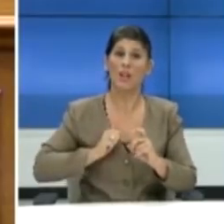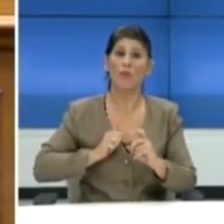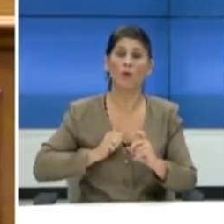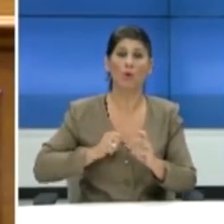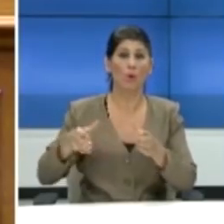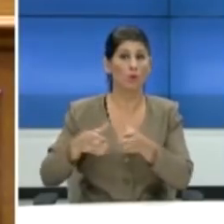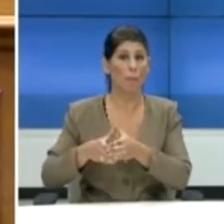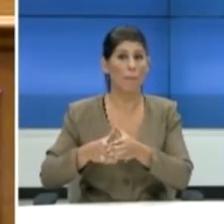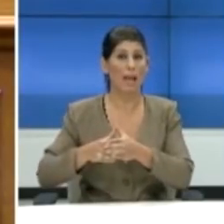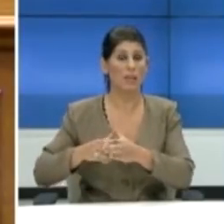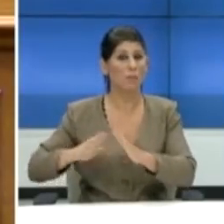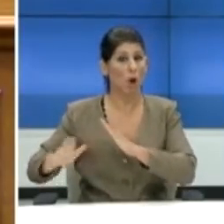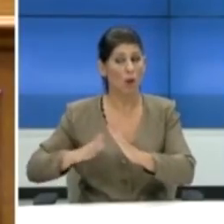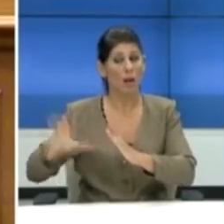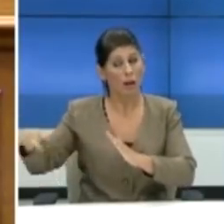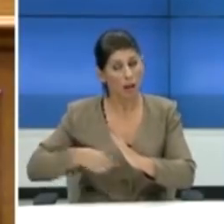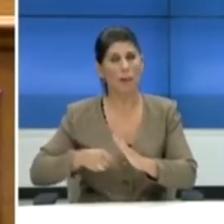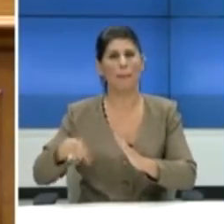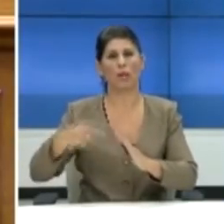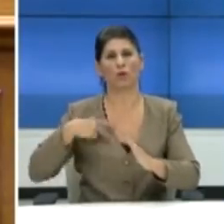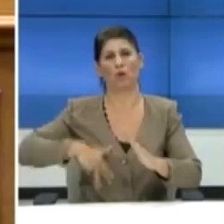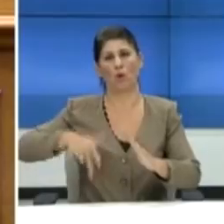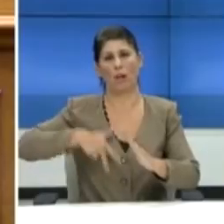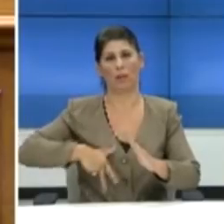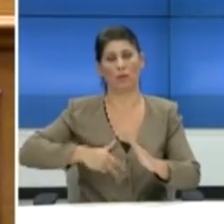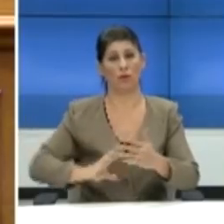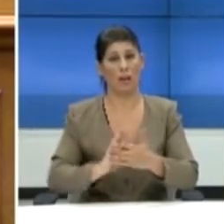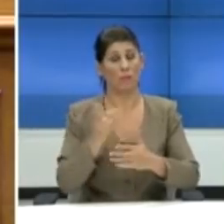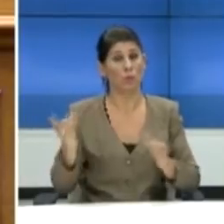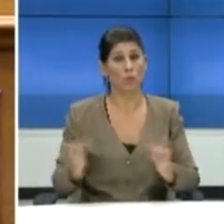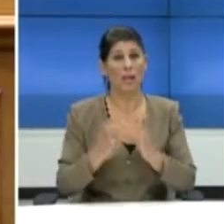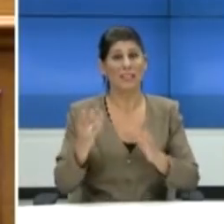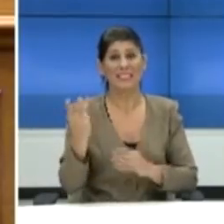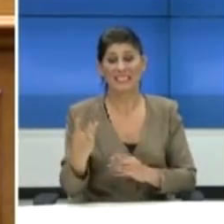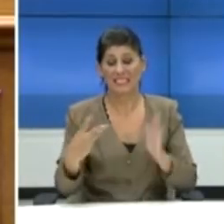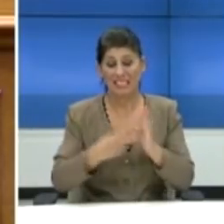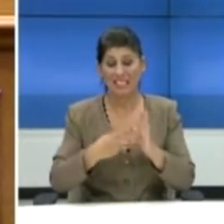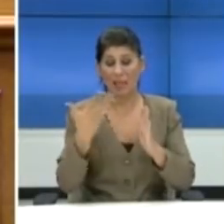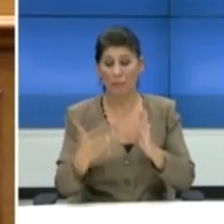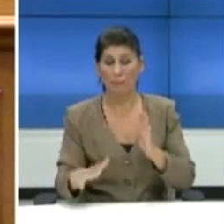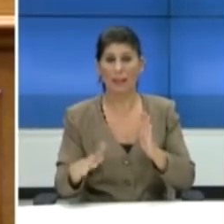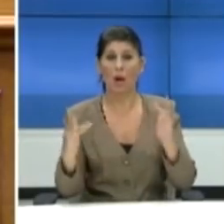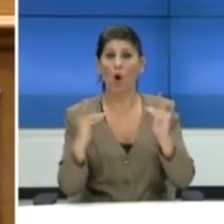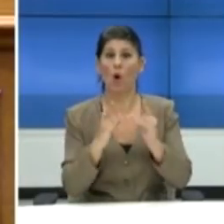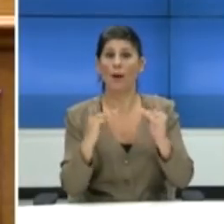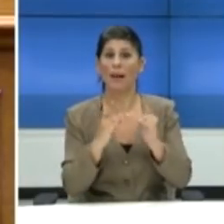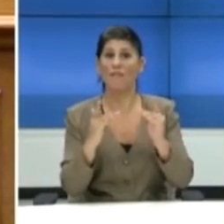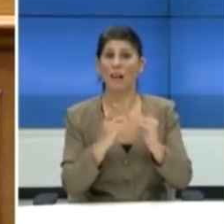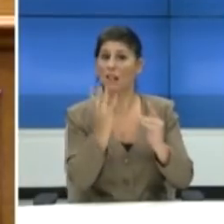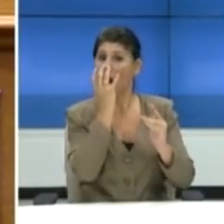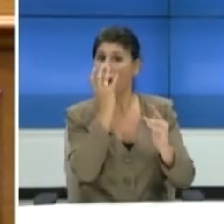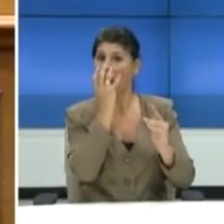τομέα υγείας και πρόνοιας. Να αναπτυχθούν τουλάχιστον 3.500 κρεβάτια ΜΕΘ στα δημόσια